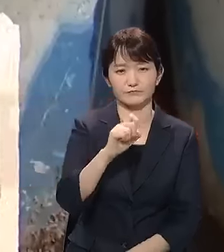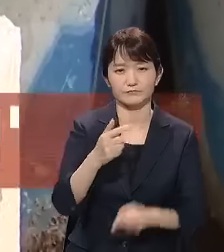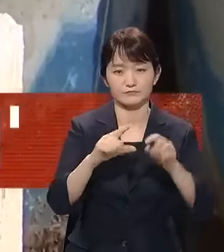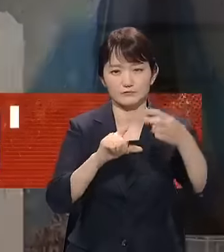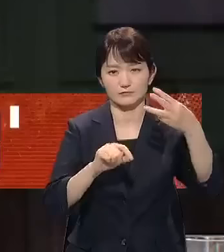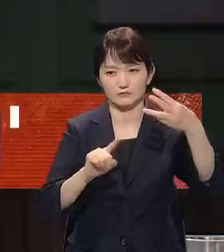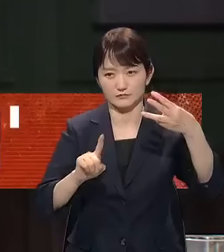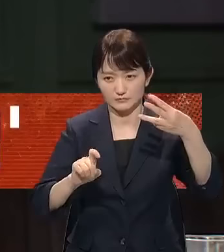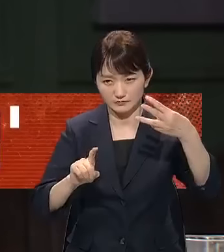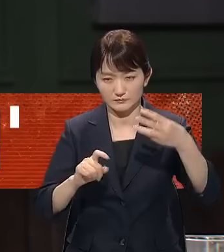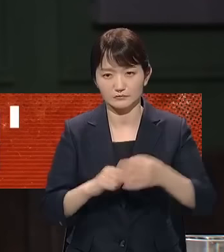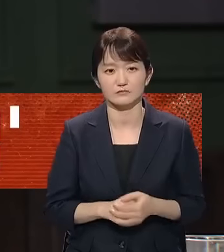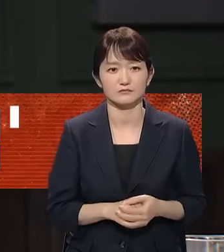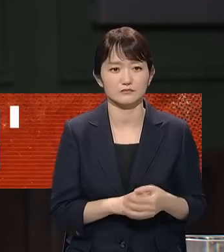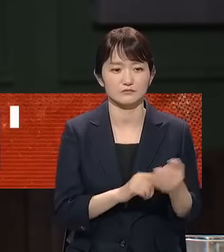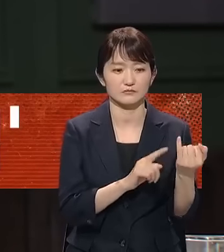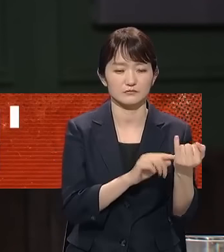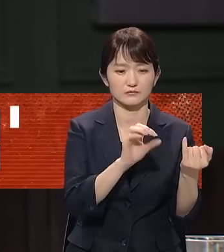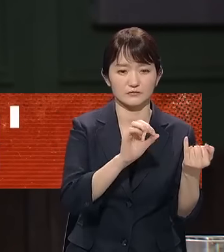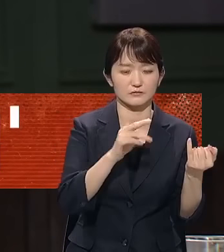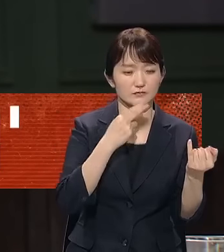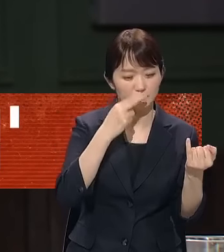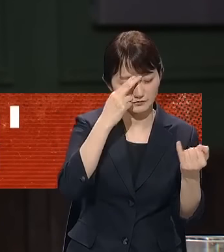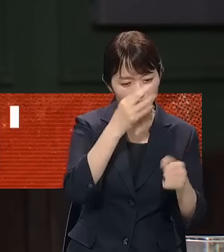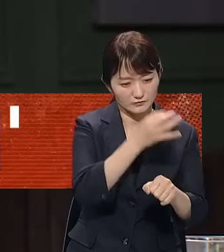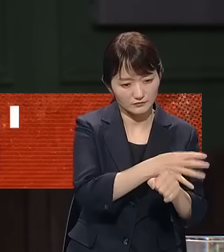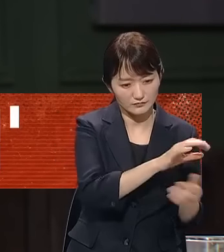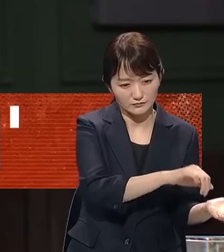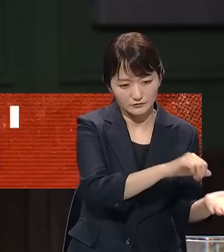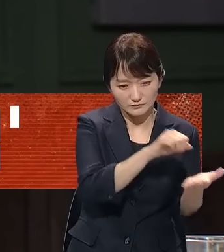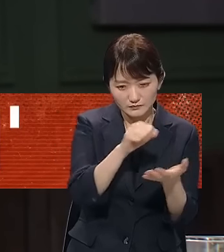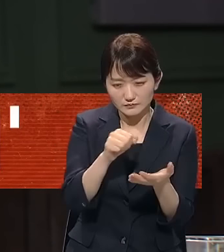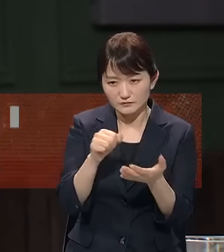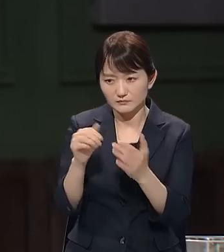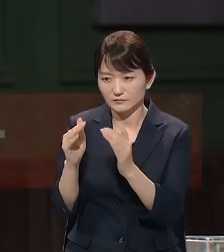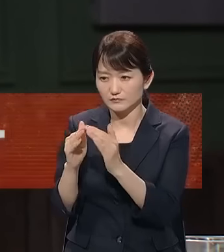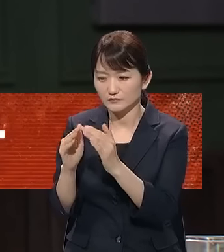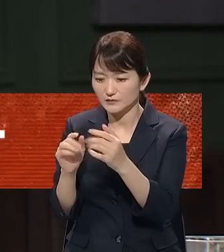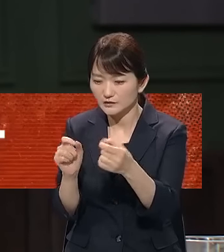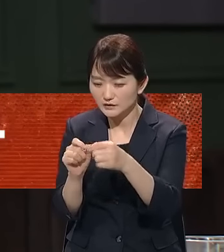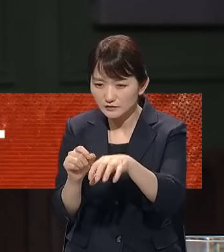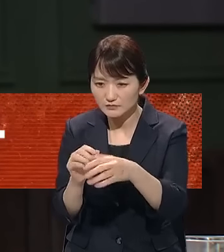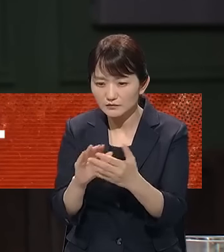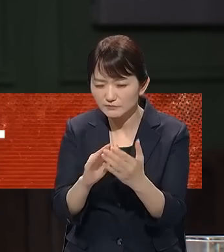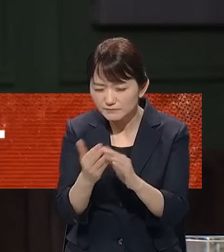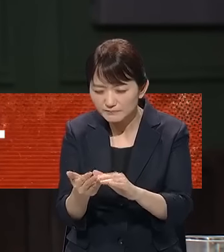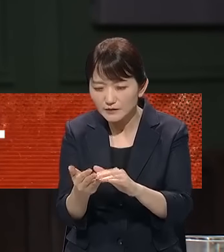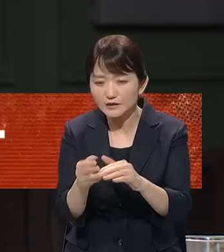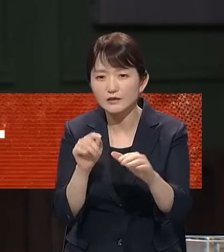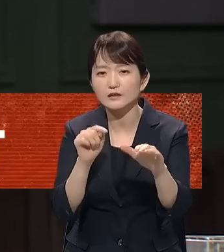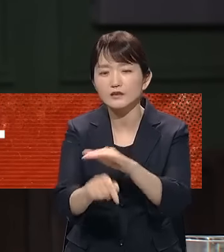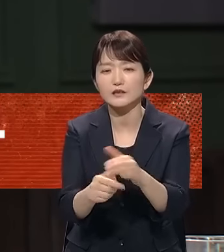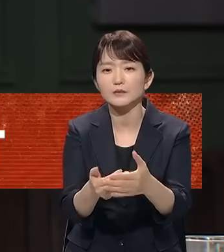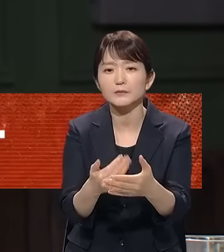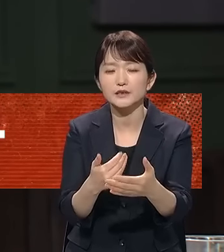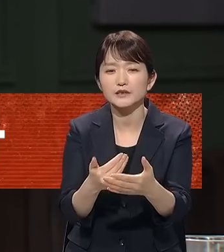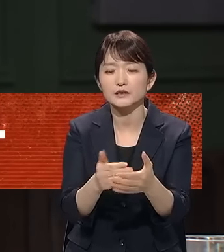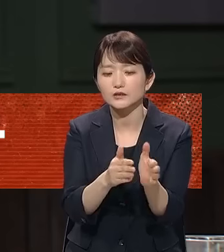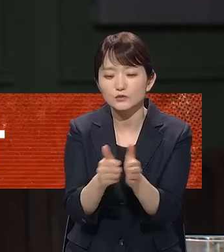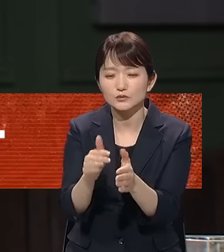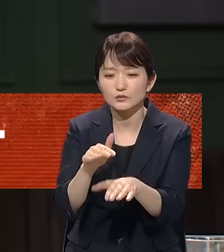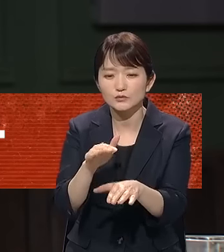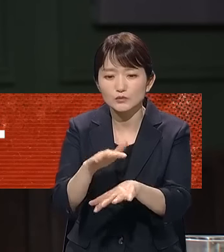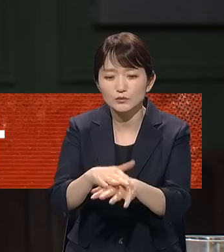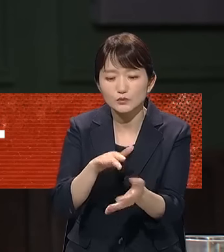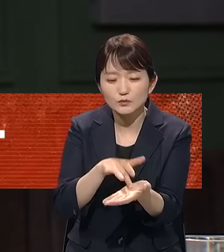10일에 양신은 맥주를 사들고이 전 남자친구의 집 인근 폐가로 갔습니다 그리고 그곳에서 미리 준비한 농약을 꺼내서